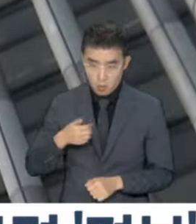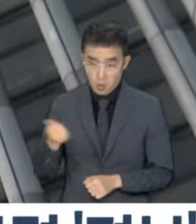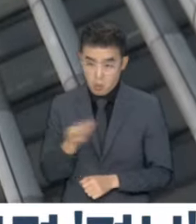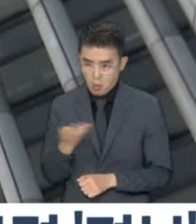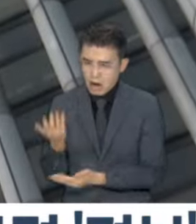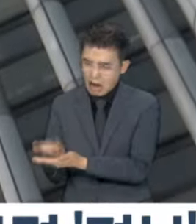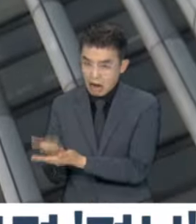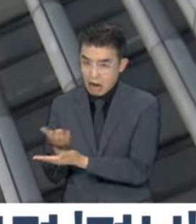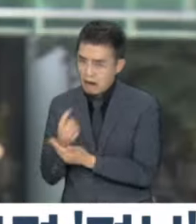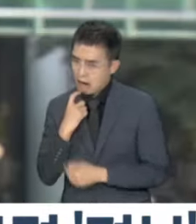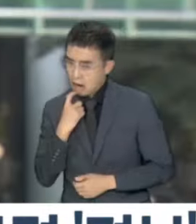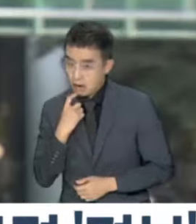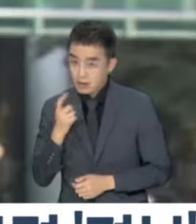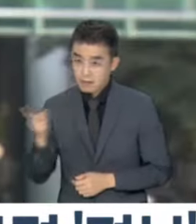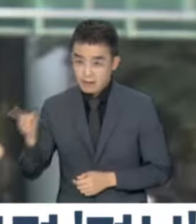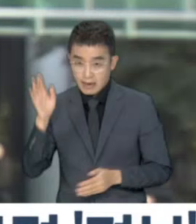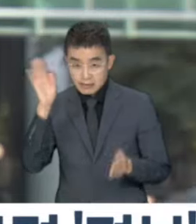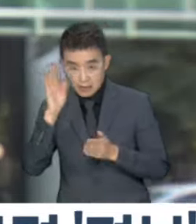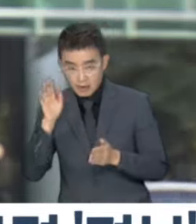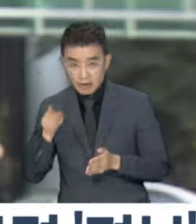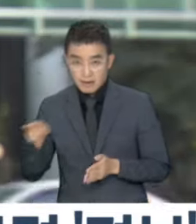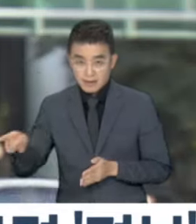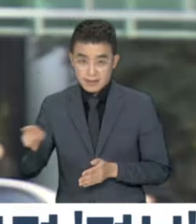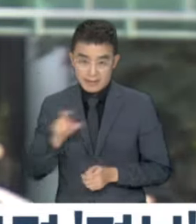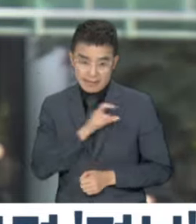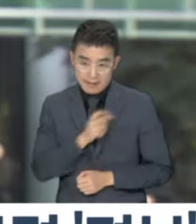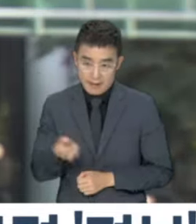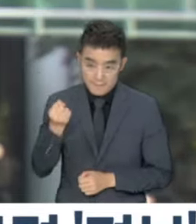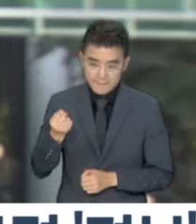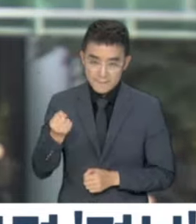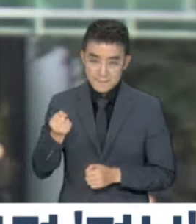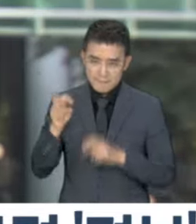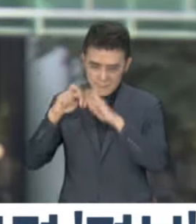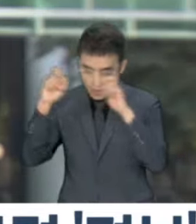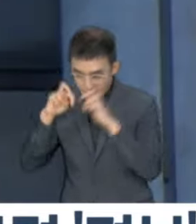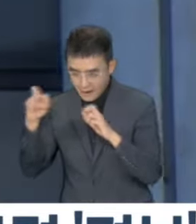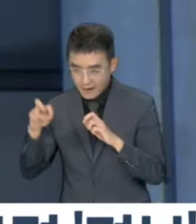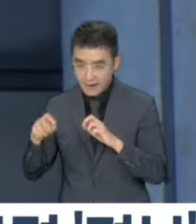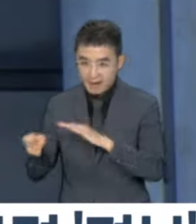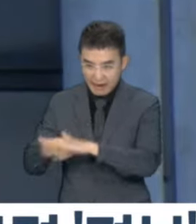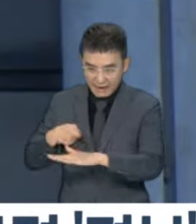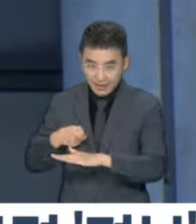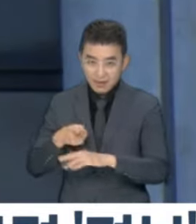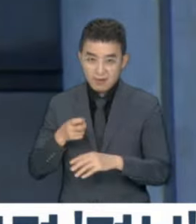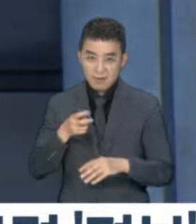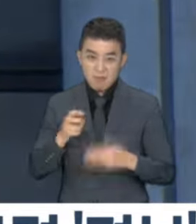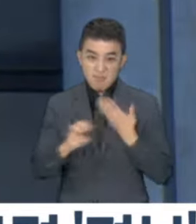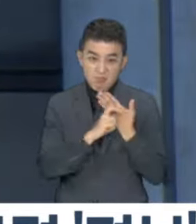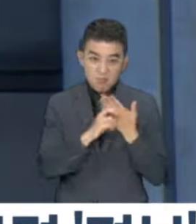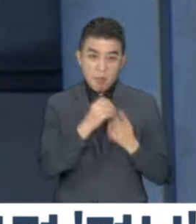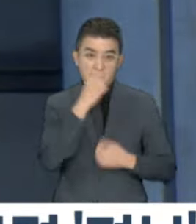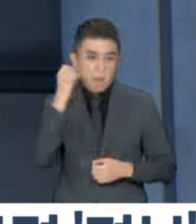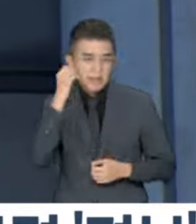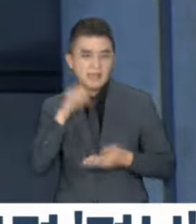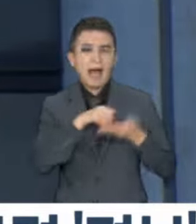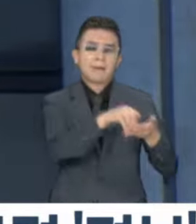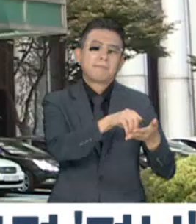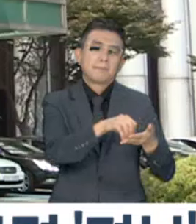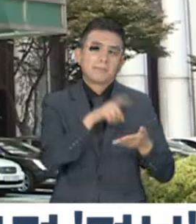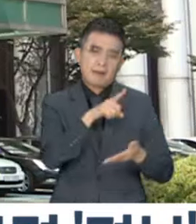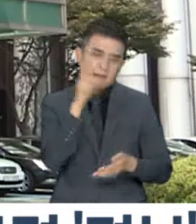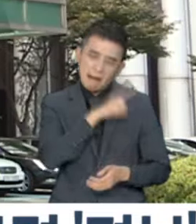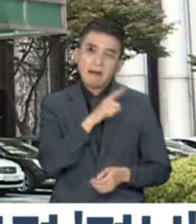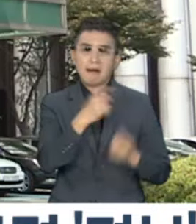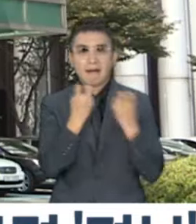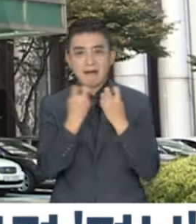요구한 뒤 피해 학생 명의로 된 계정을 해킹하거나 불법 사이트에 무단 가입하는 시입니다 당국은